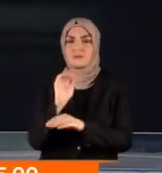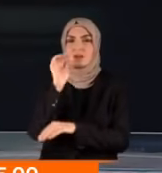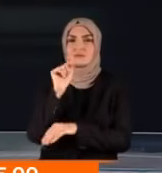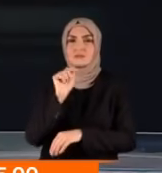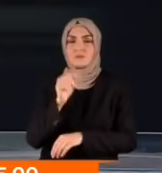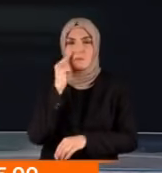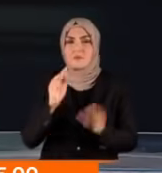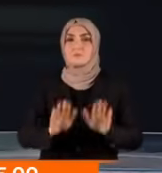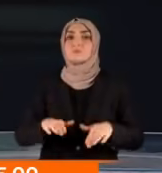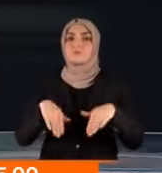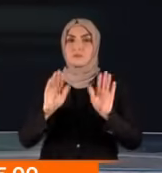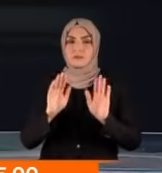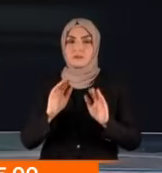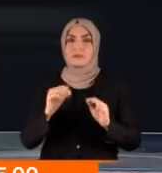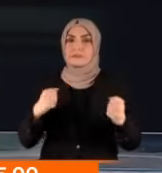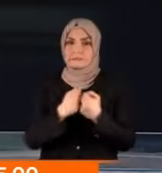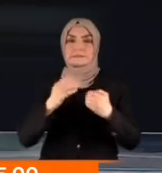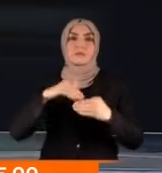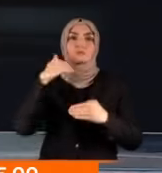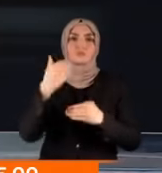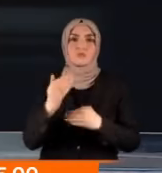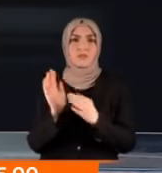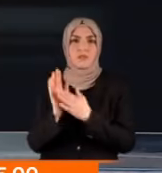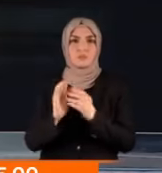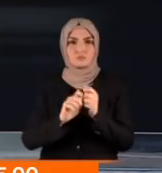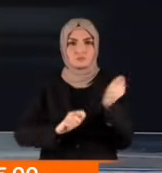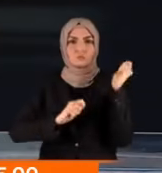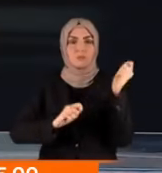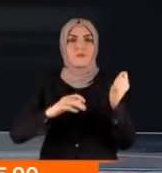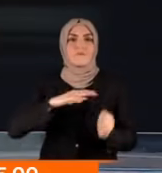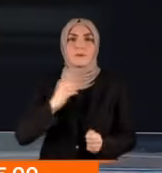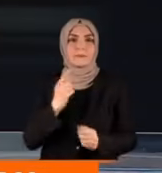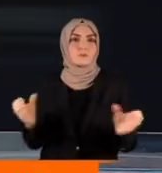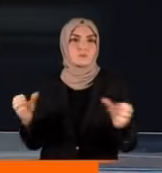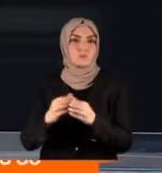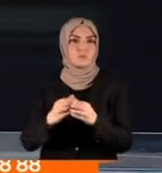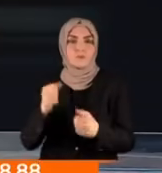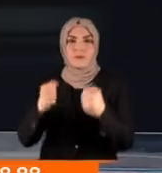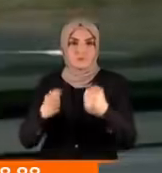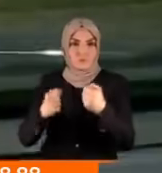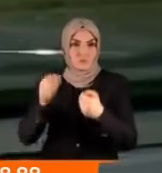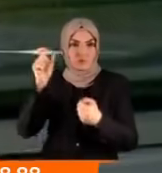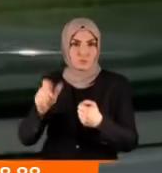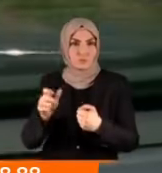kaza sonrası eli sopalı bir grup araç sürücüsünün öldüresiye darp